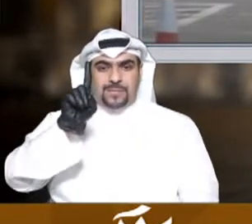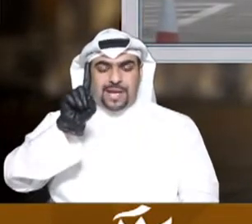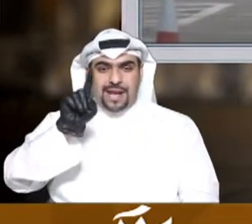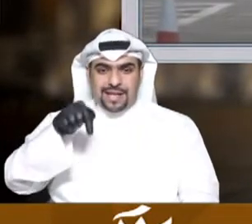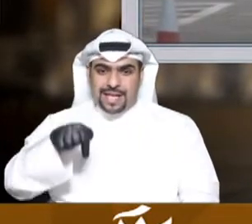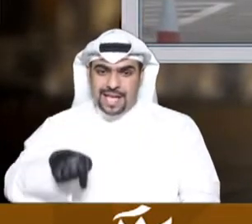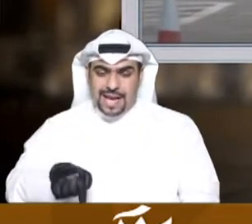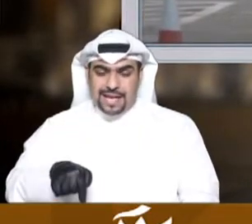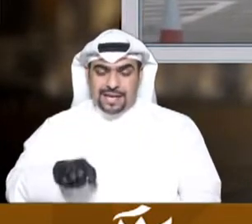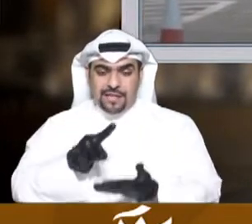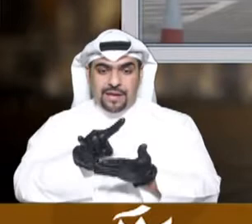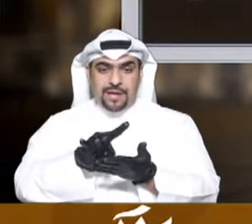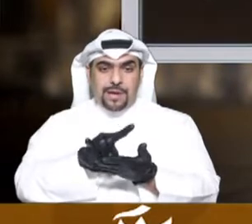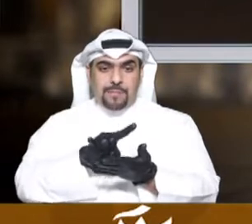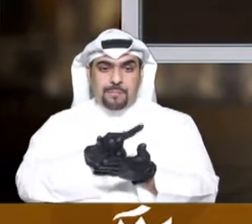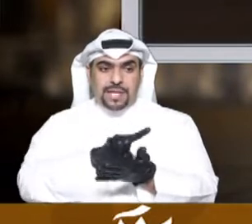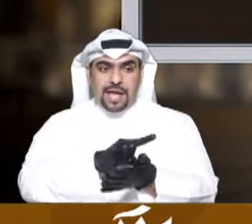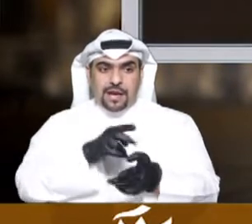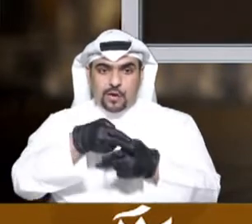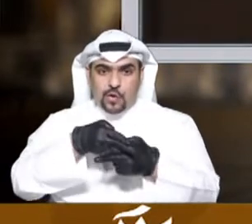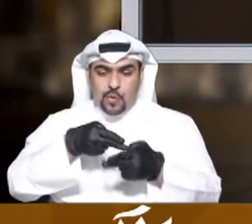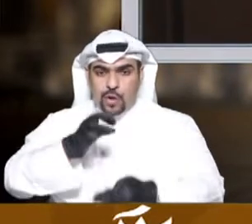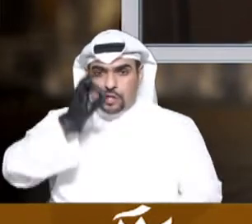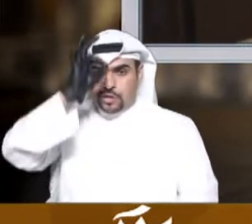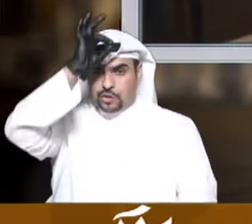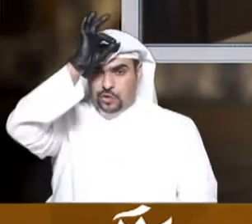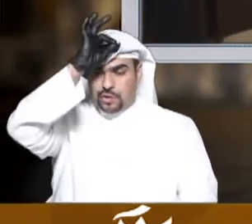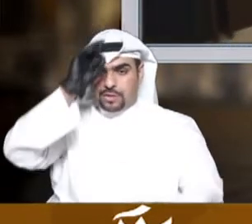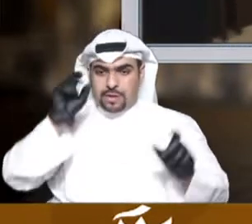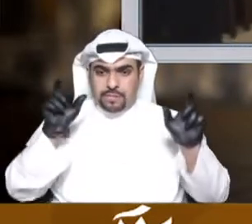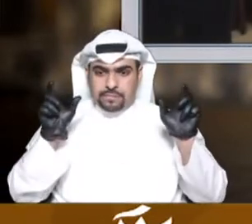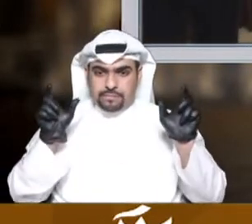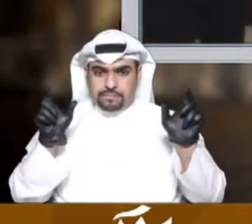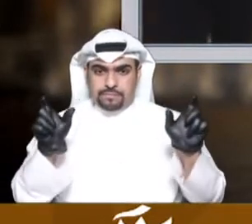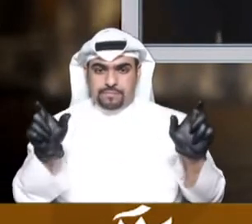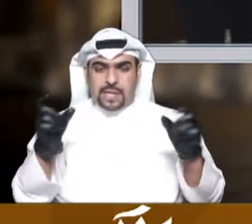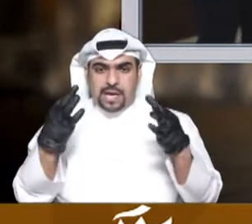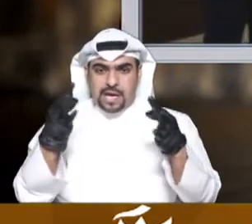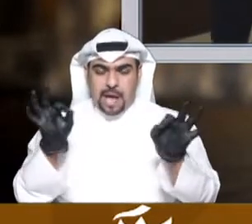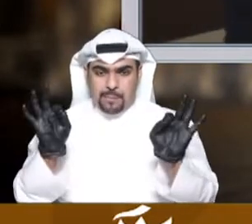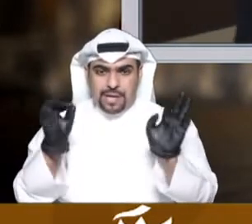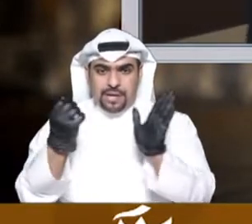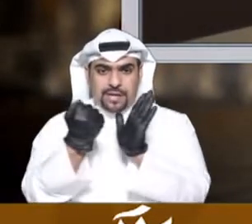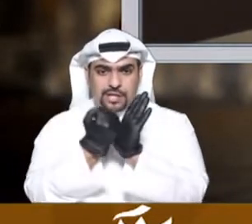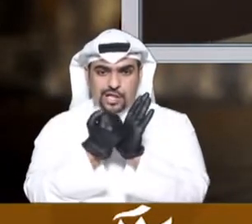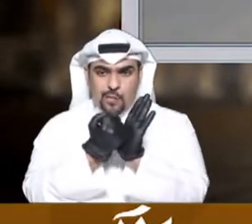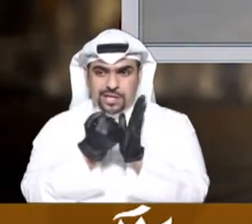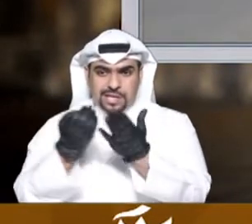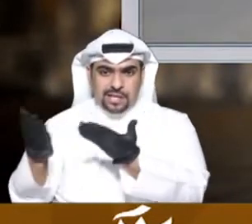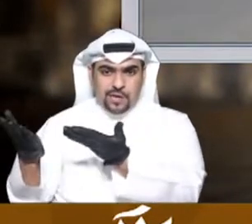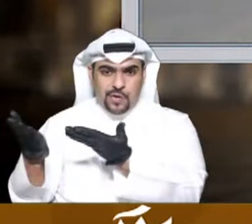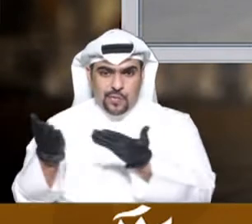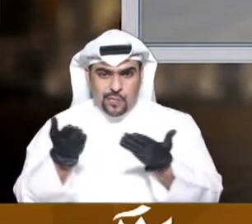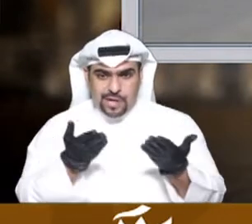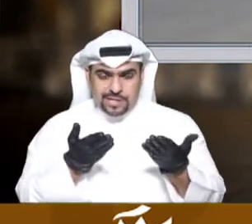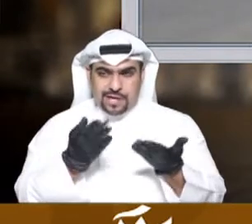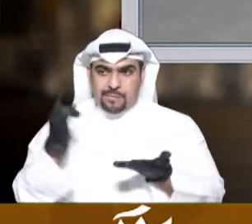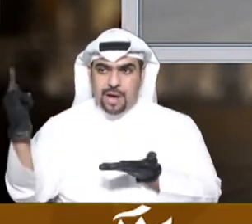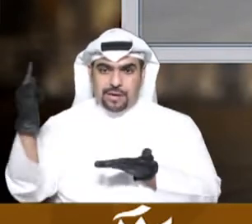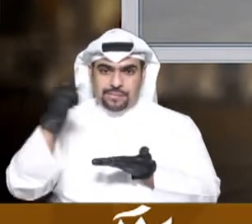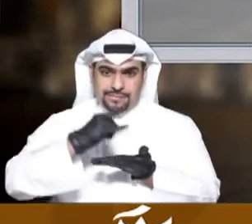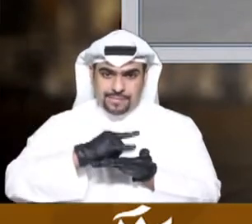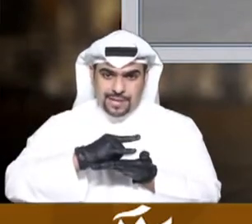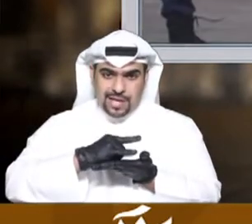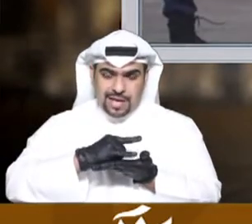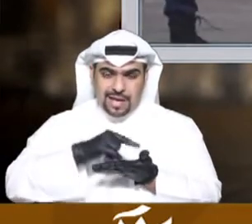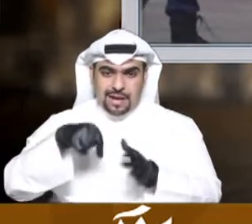من خلال توزيع رجال الامن على جميع ساحه الطيران، على الجوازات، على استقبال، وتم التنسيق مع اخواننا من اول ما ينزلون